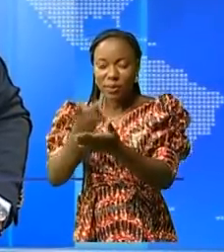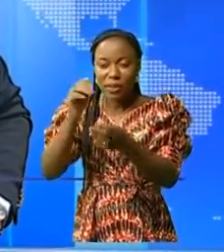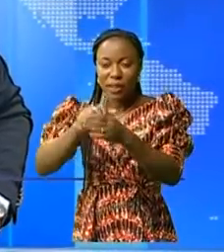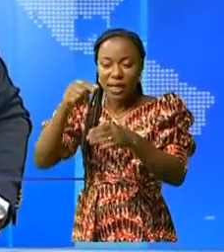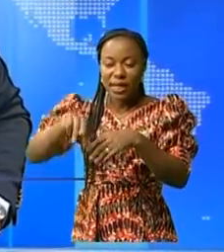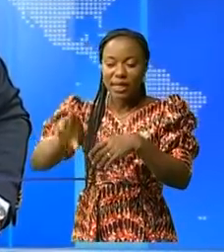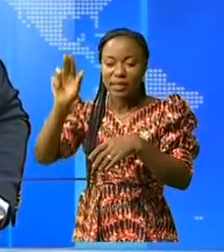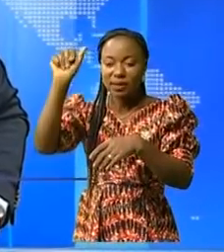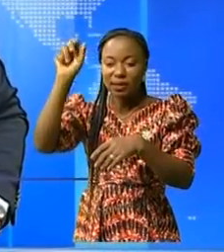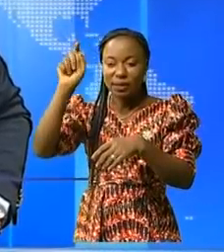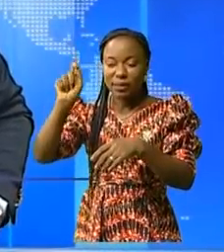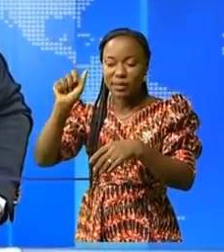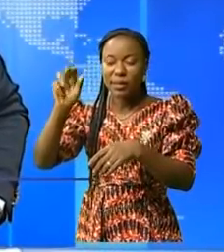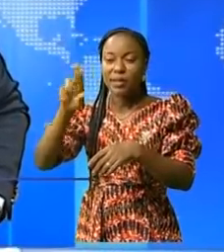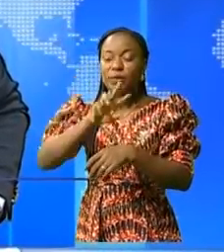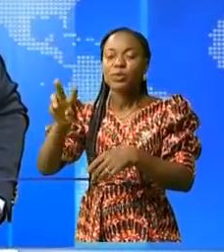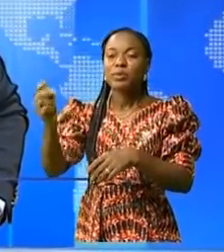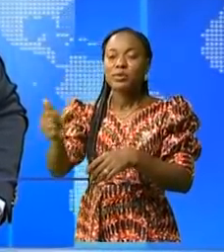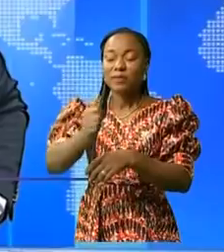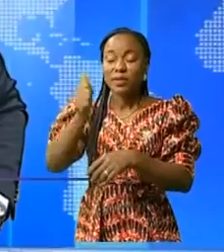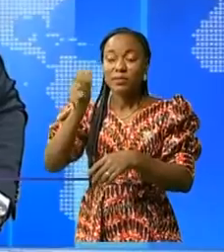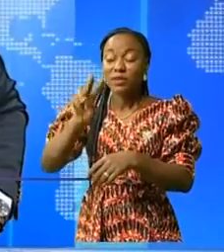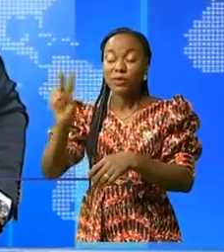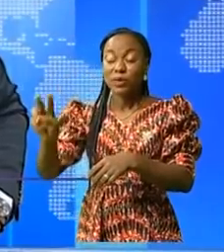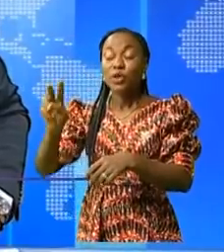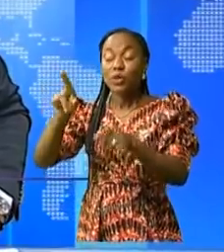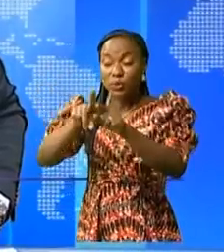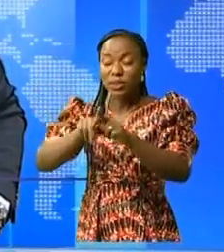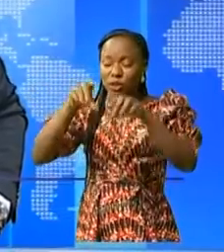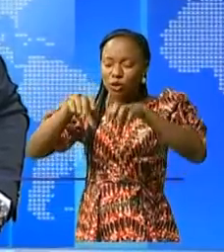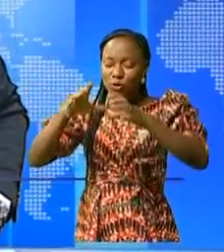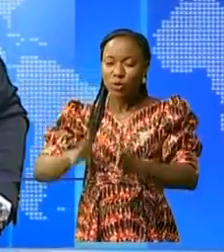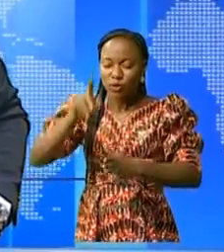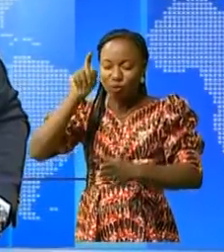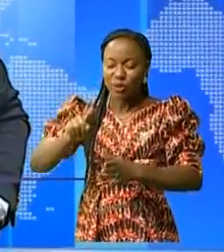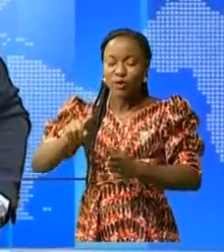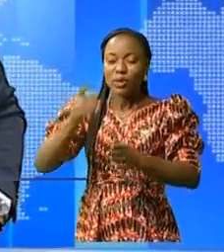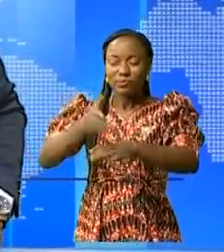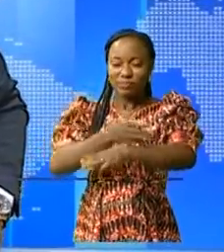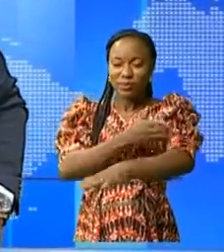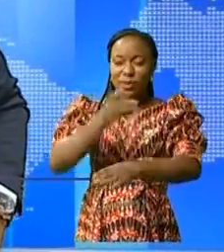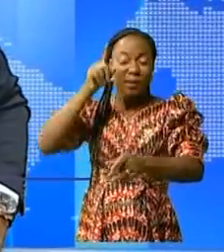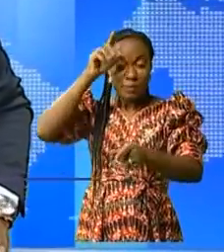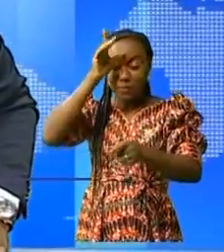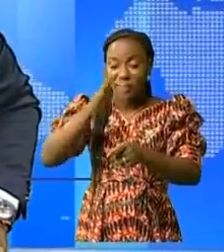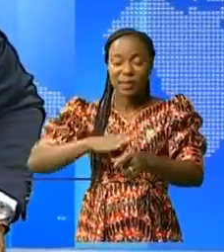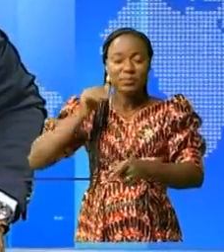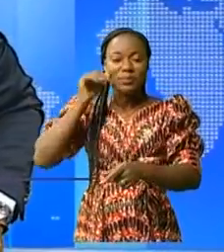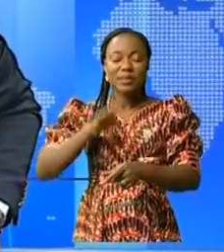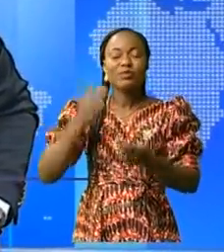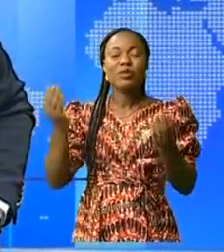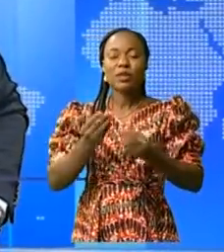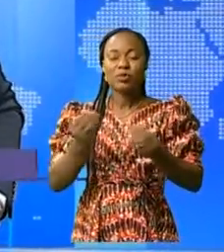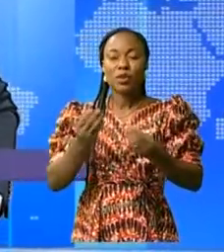qatar 2022 qui est un défi que les congolais doivent relever mesdames et messieurs c'est par ses taux note